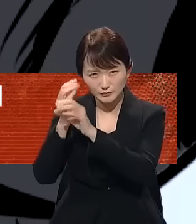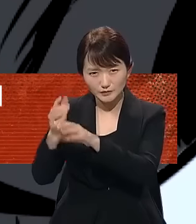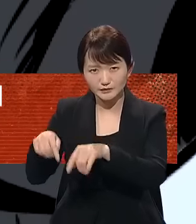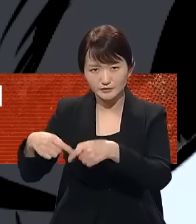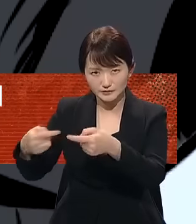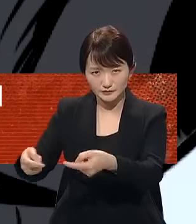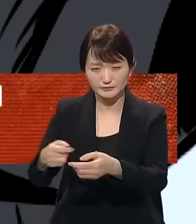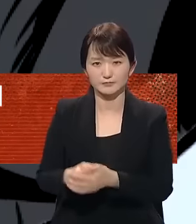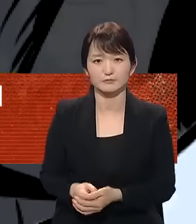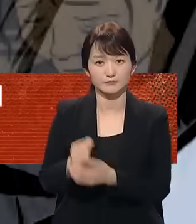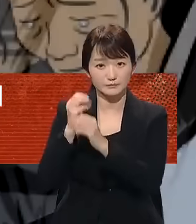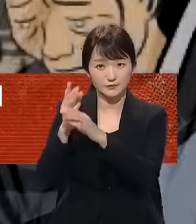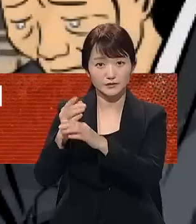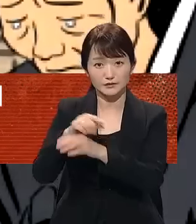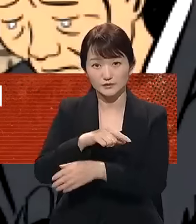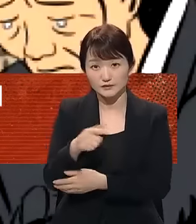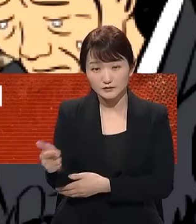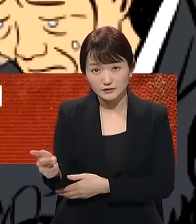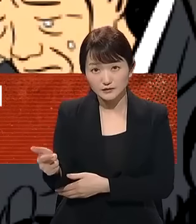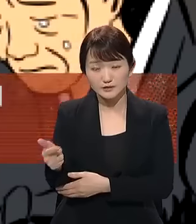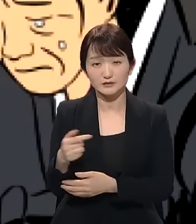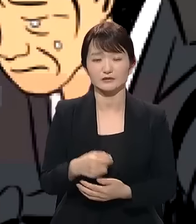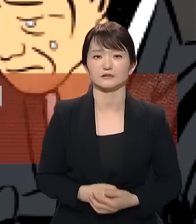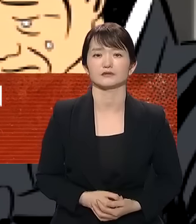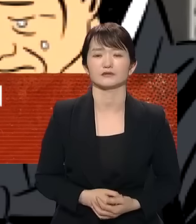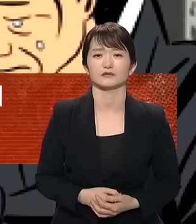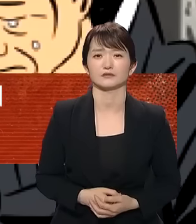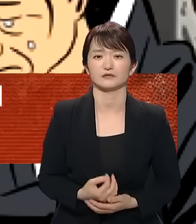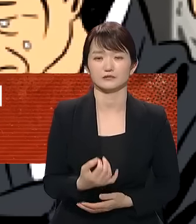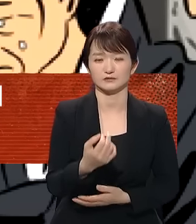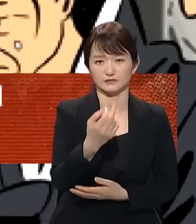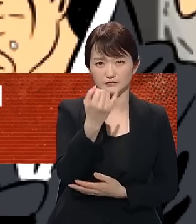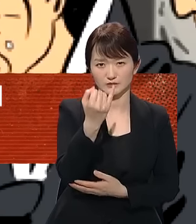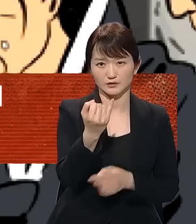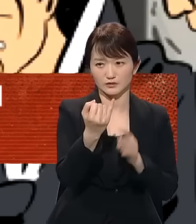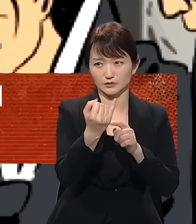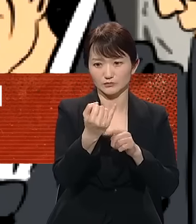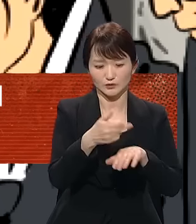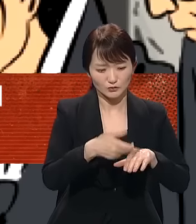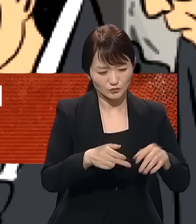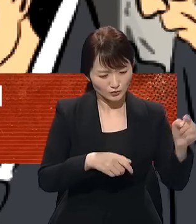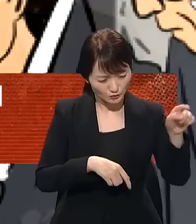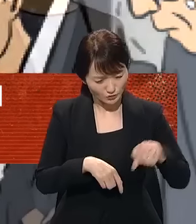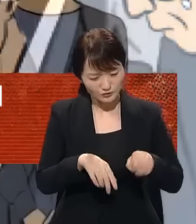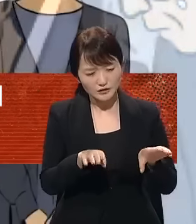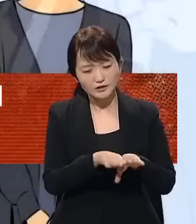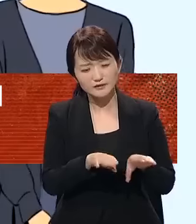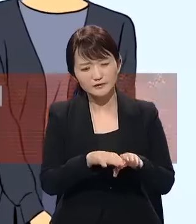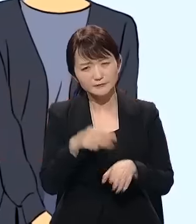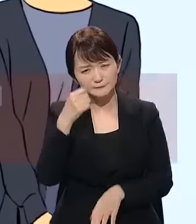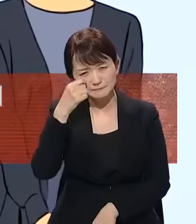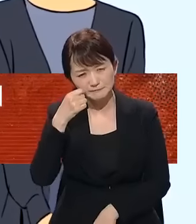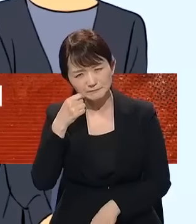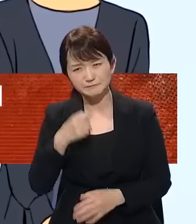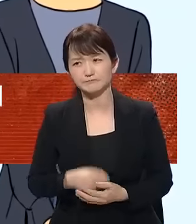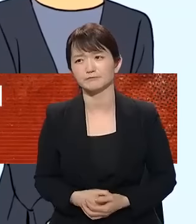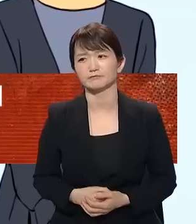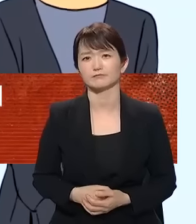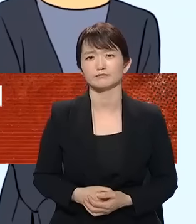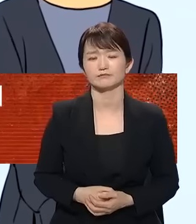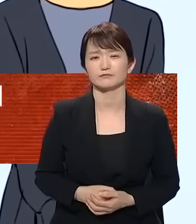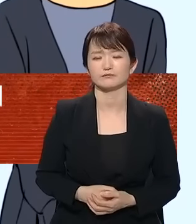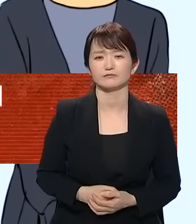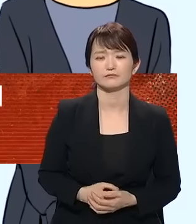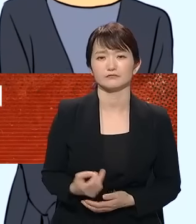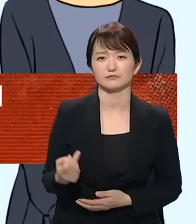그런데 발인 날 저녁에 상을 당한 형님이 왜 조카들은 아무도 오지 않냐고 크게 서운해했습니다. 형님은 친가 쪽에선 다